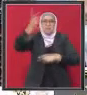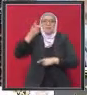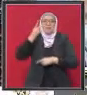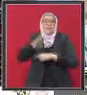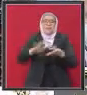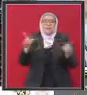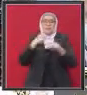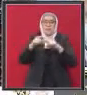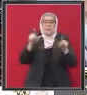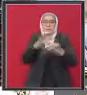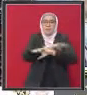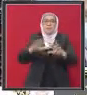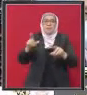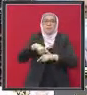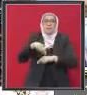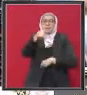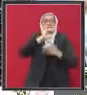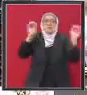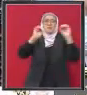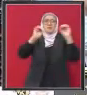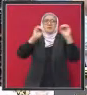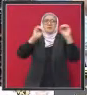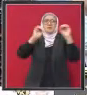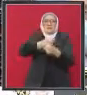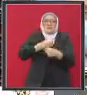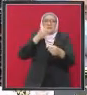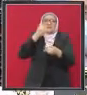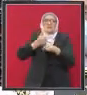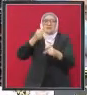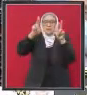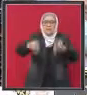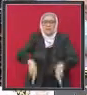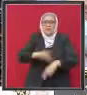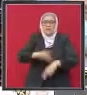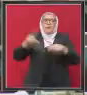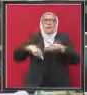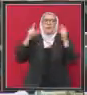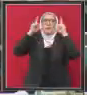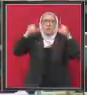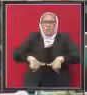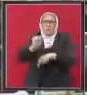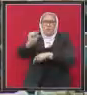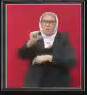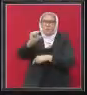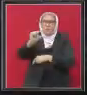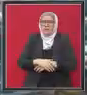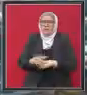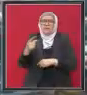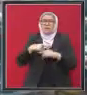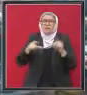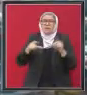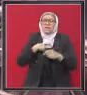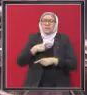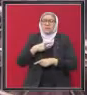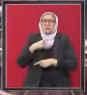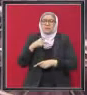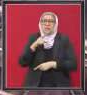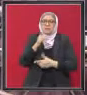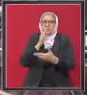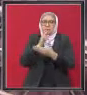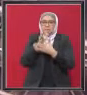belum pulih seperti sedekala. Kamu tak ada mandat dengan rakyat. Ini, kamu saya dengan rendah aja. Hati. Tak payah ceramah. Malu sikit lah. Rasa